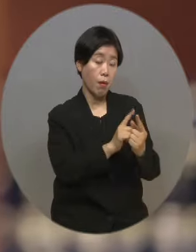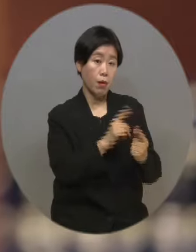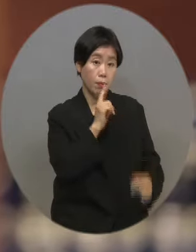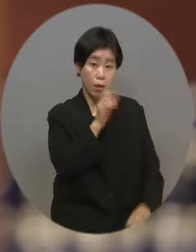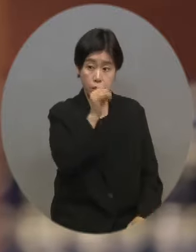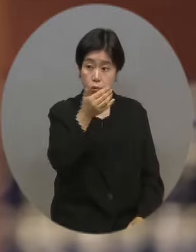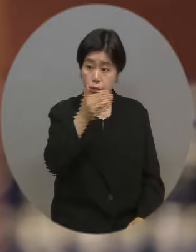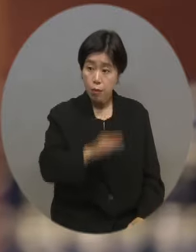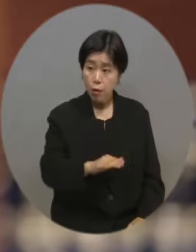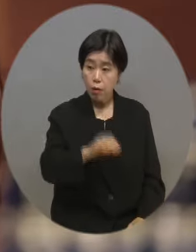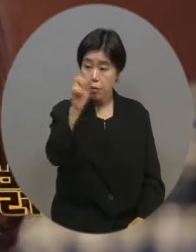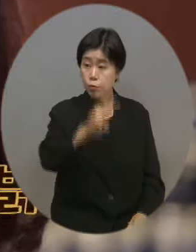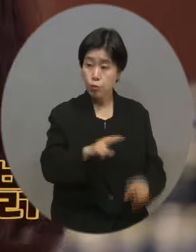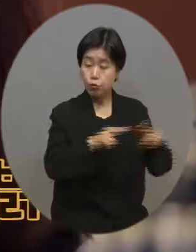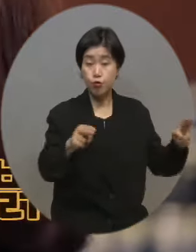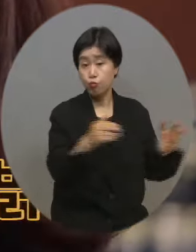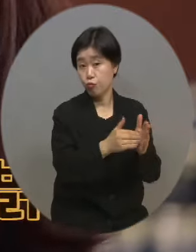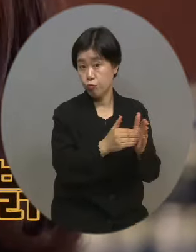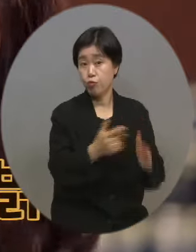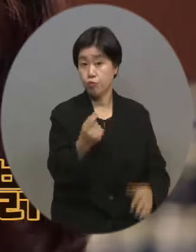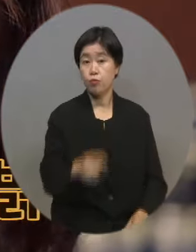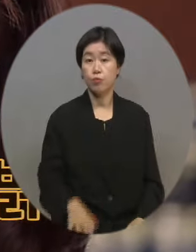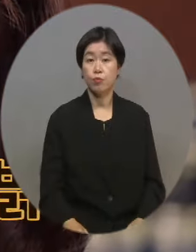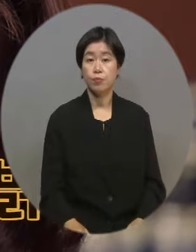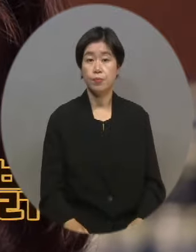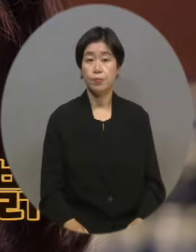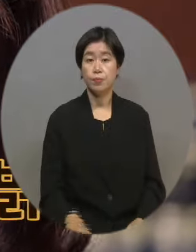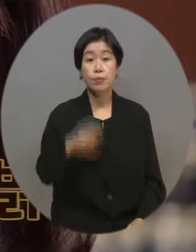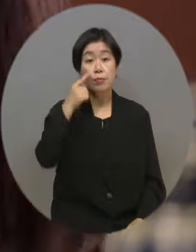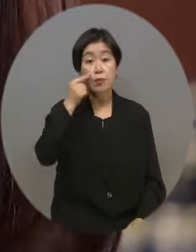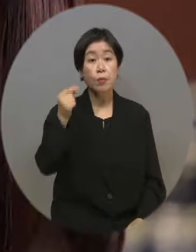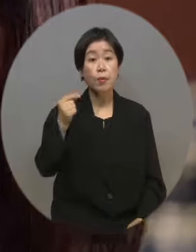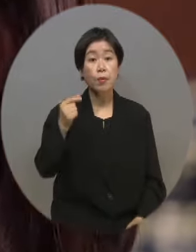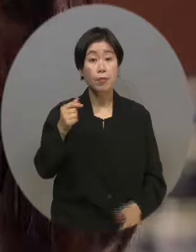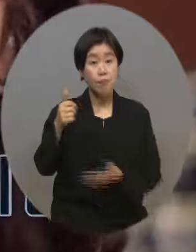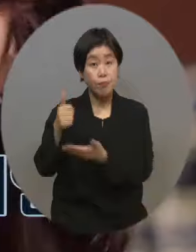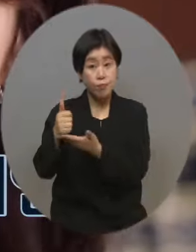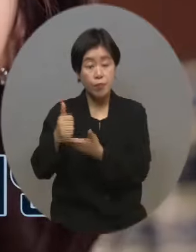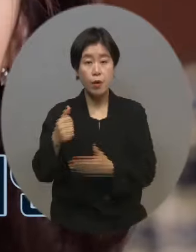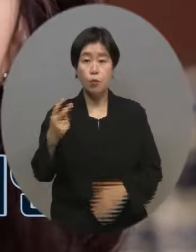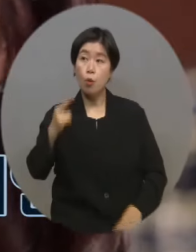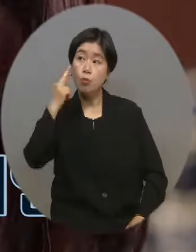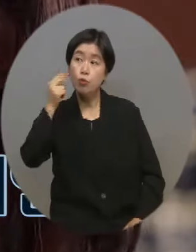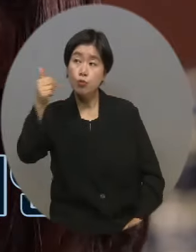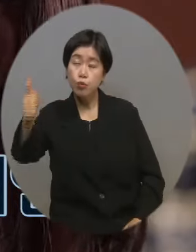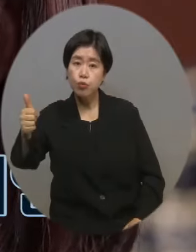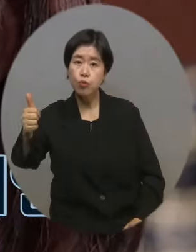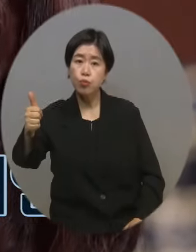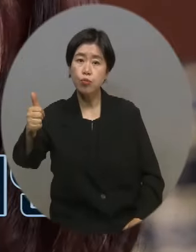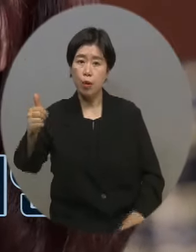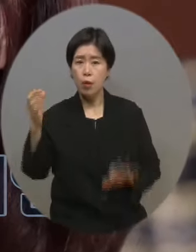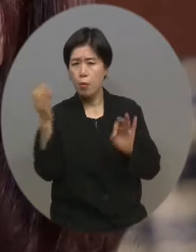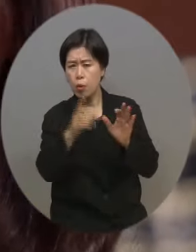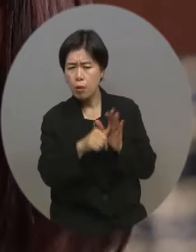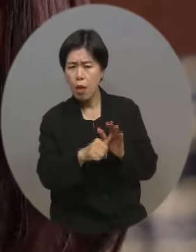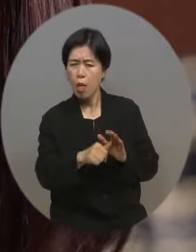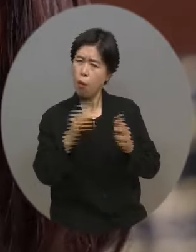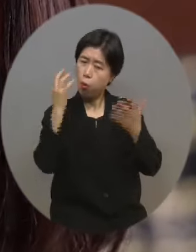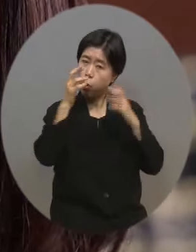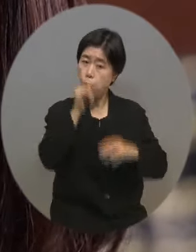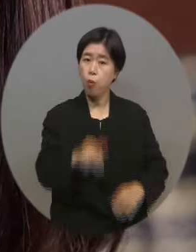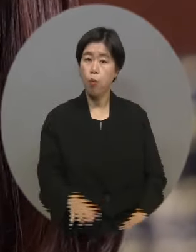외면하고 북한과 정상회담을 시도한다고 밝혔던 일본 그리고 이를 환영하는 바이든 정부 굉장히 복잡하다. 북일 관계를